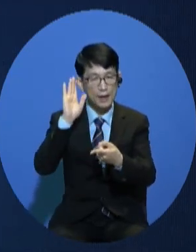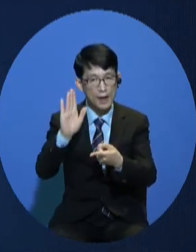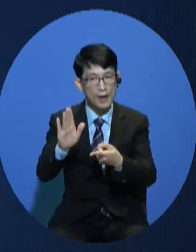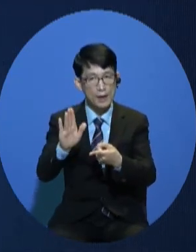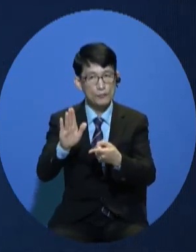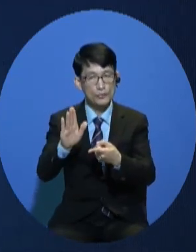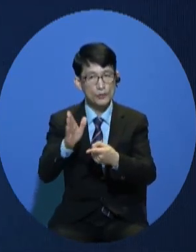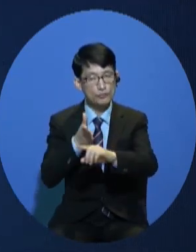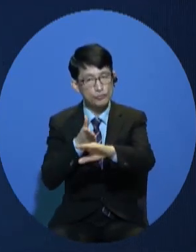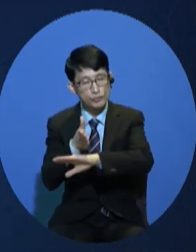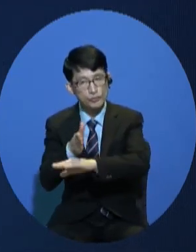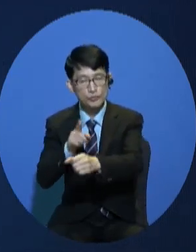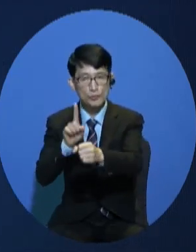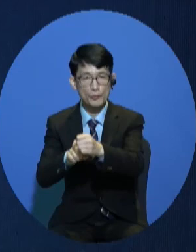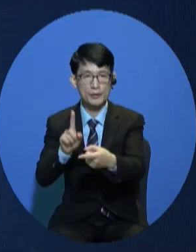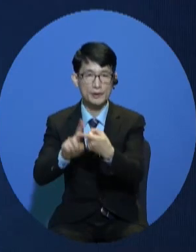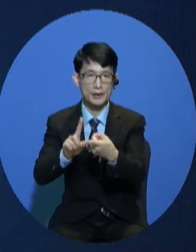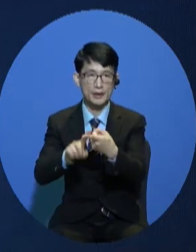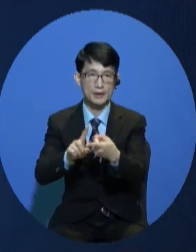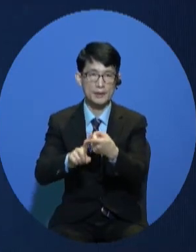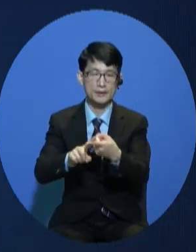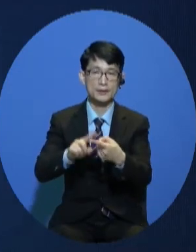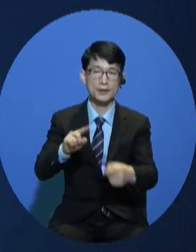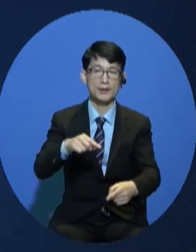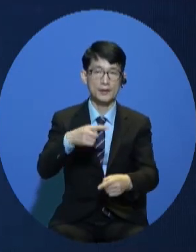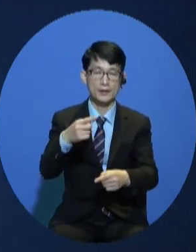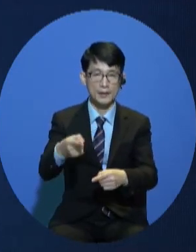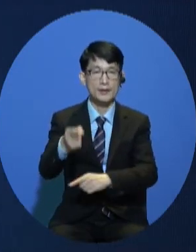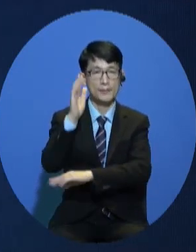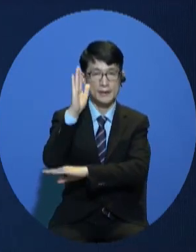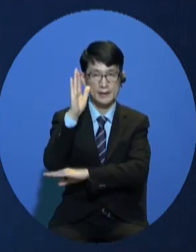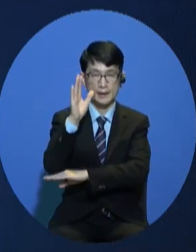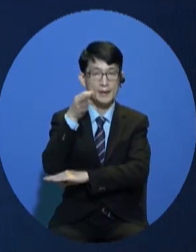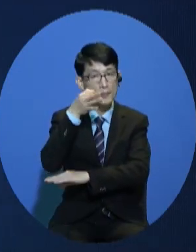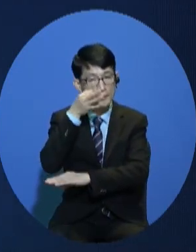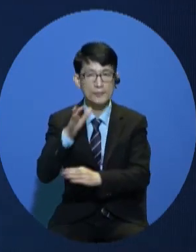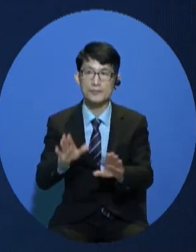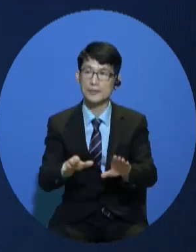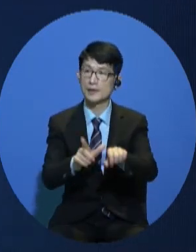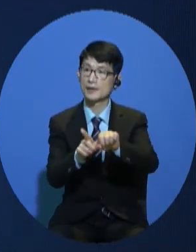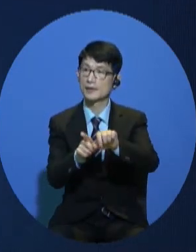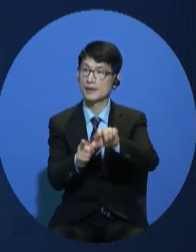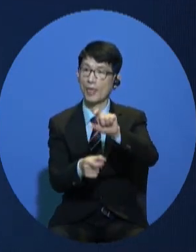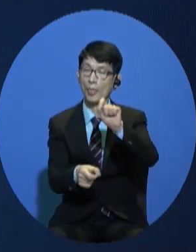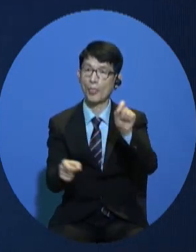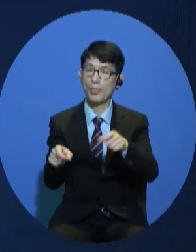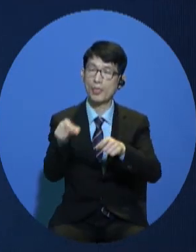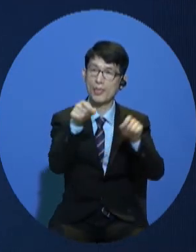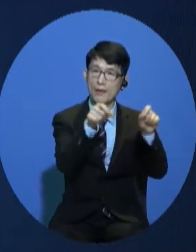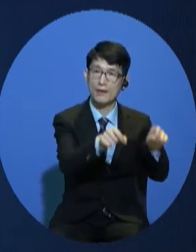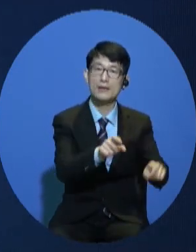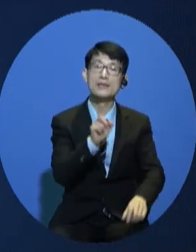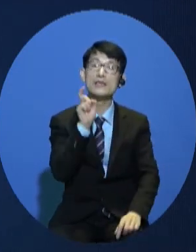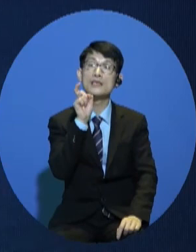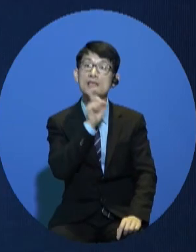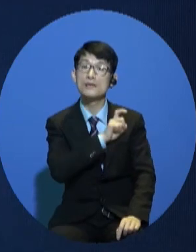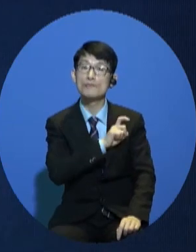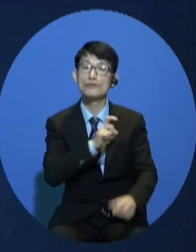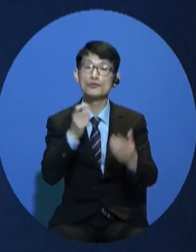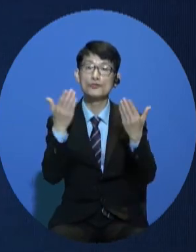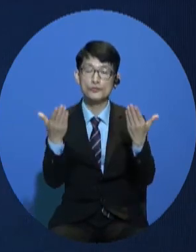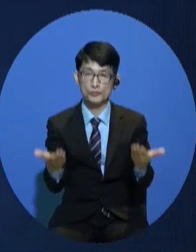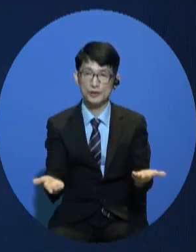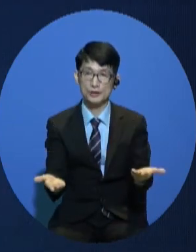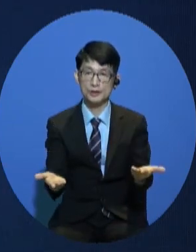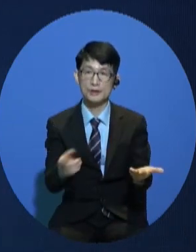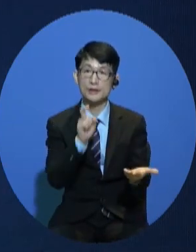궁금증을 가지고 다음 순서 심포지엄에서 여러분 다시 찾아뵙겠습니다. 저희 시간이 좀 지연된 관계로 10분 정도 휴식 후에